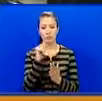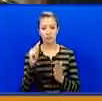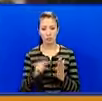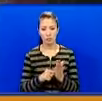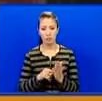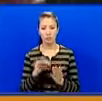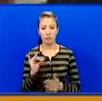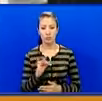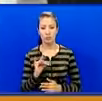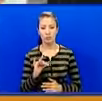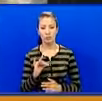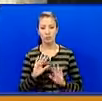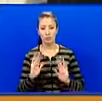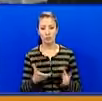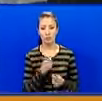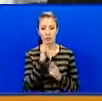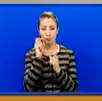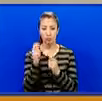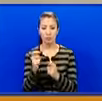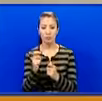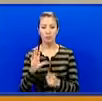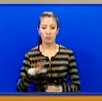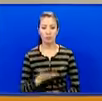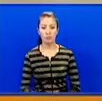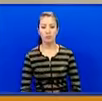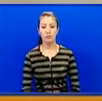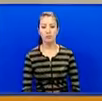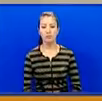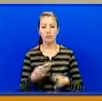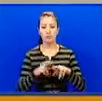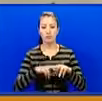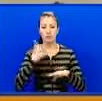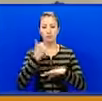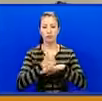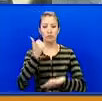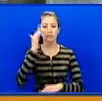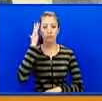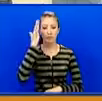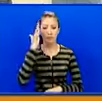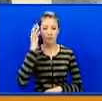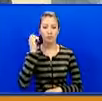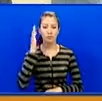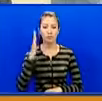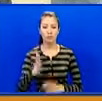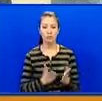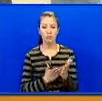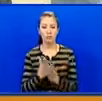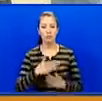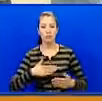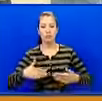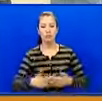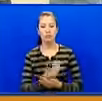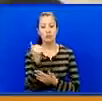кішігірім сыйсияпат үйлестірілген болатын. Аталмыш шараның негізгі мақсаты елбасының болашаққа бағдар рухани жаңғыру мақаласын